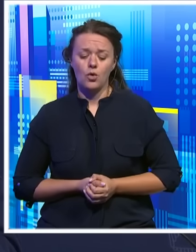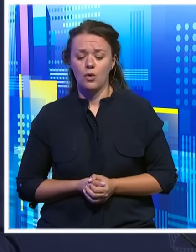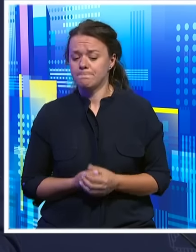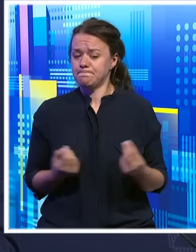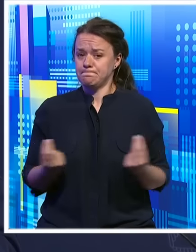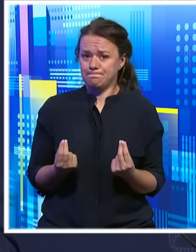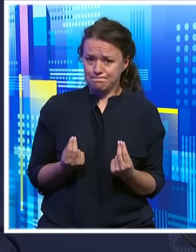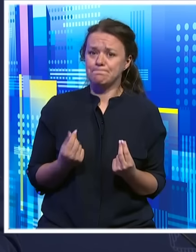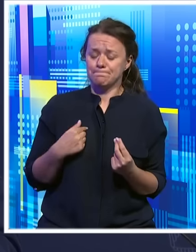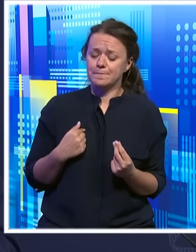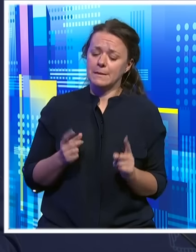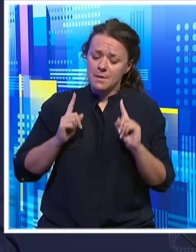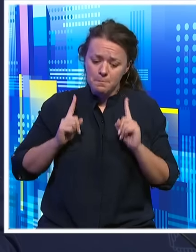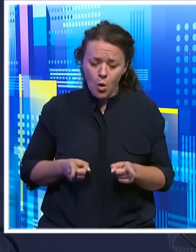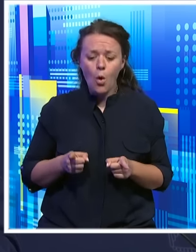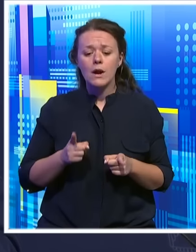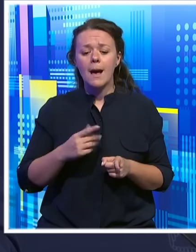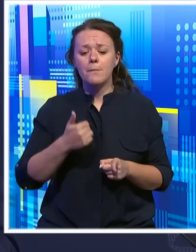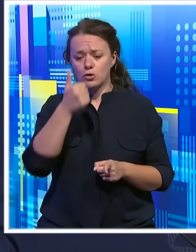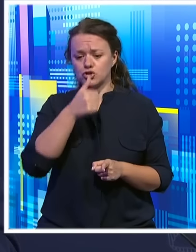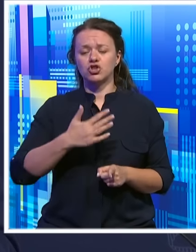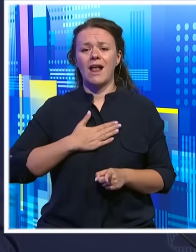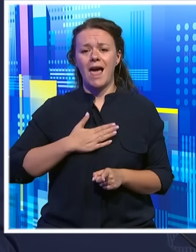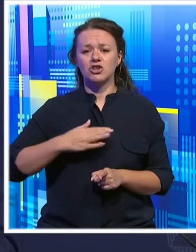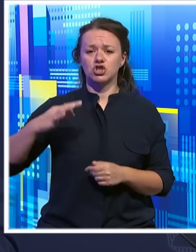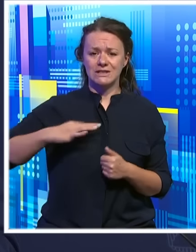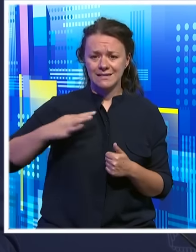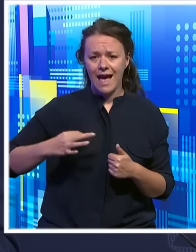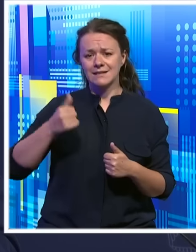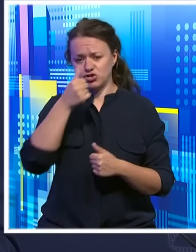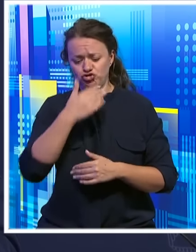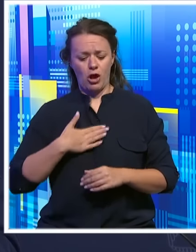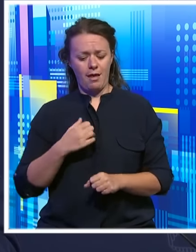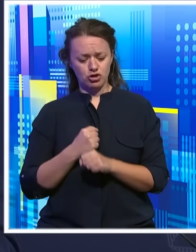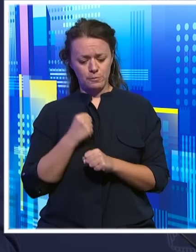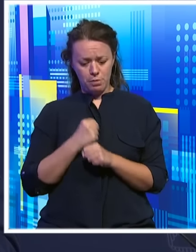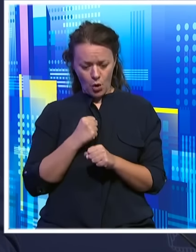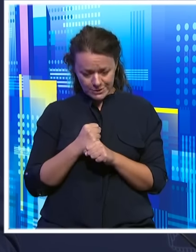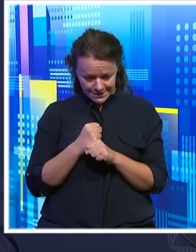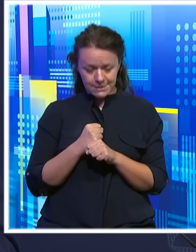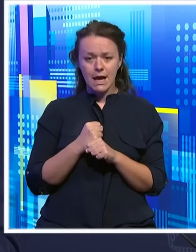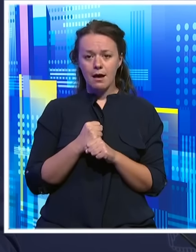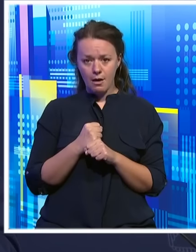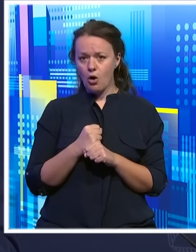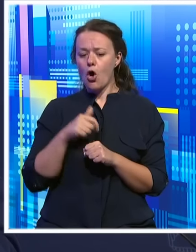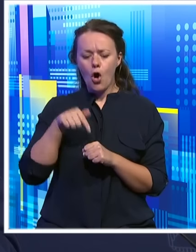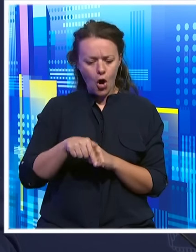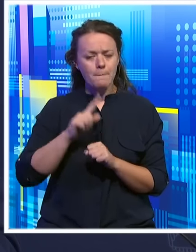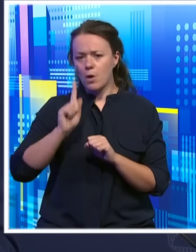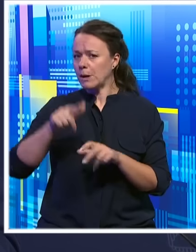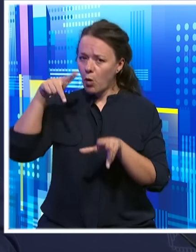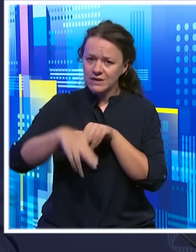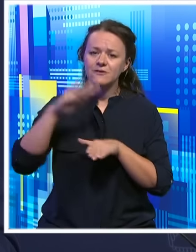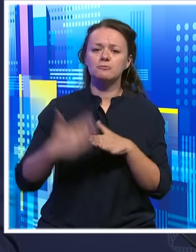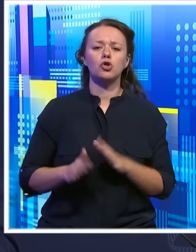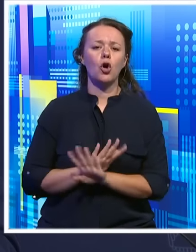budemo čvrsto opredeljeni da svoje zadatke, da ono što je naš posao, izguramo do kraja, da uradimo